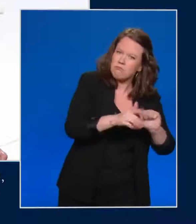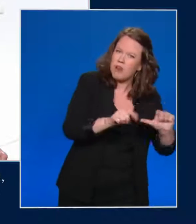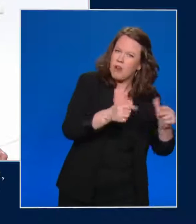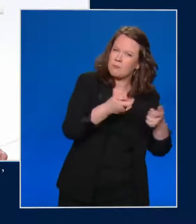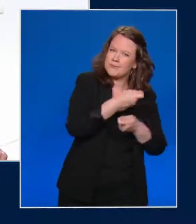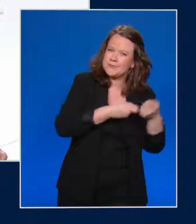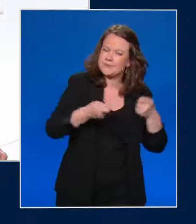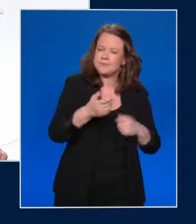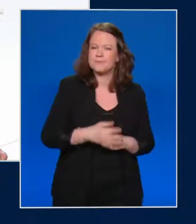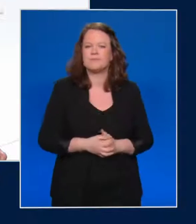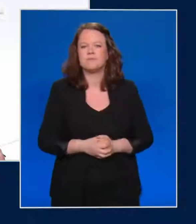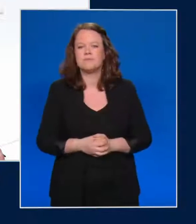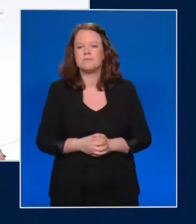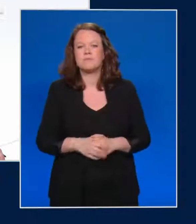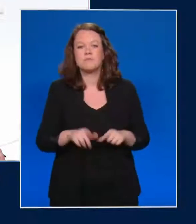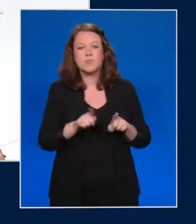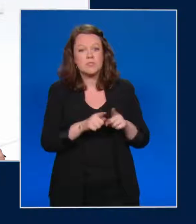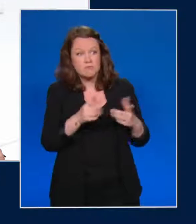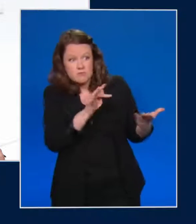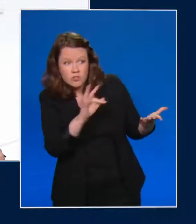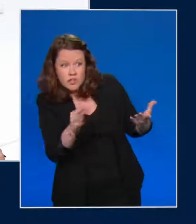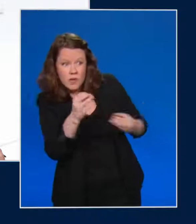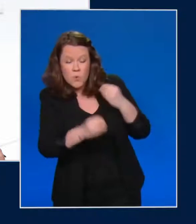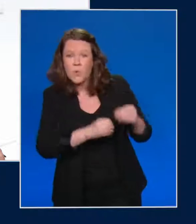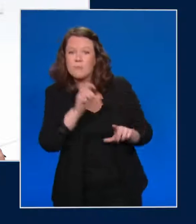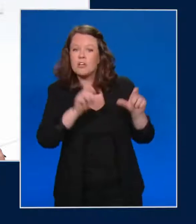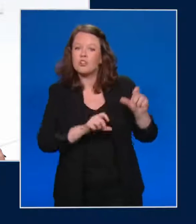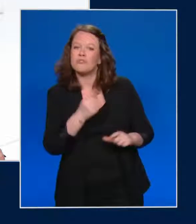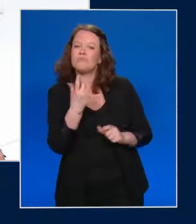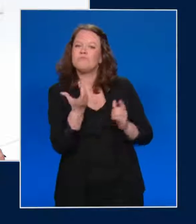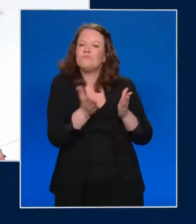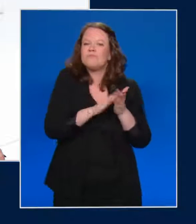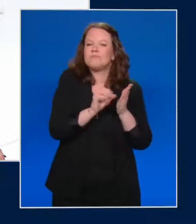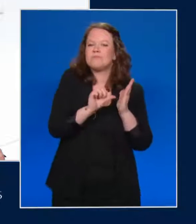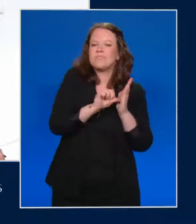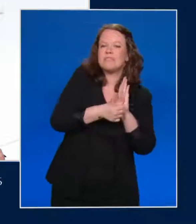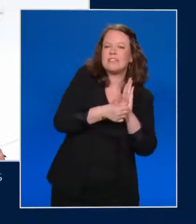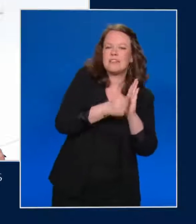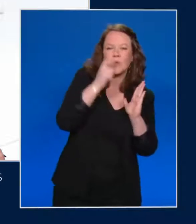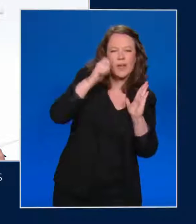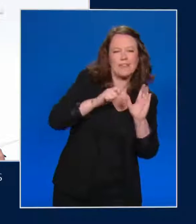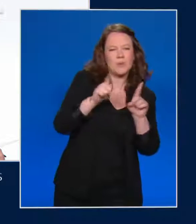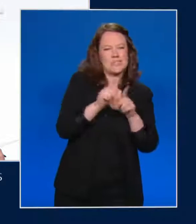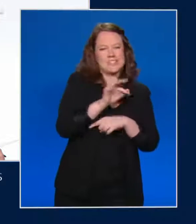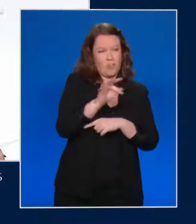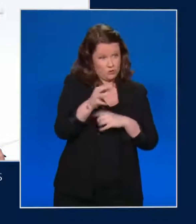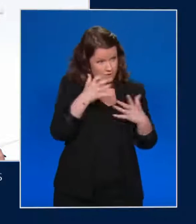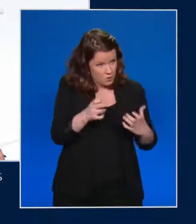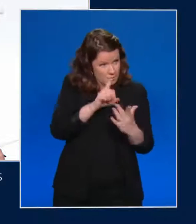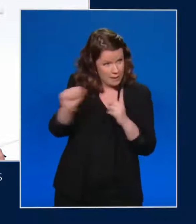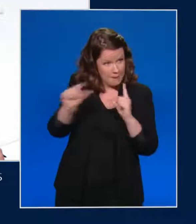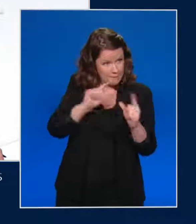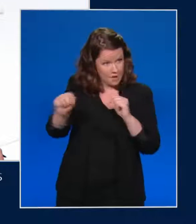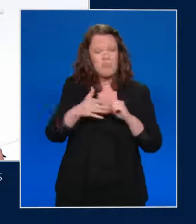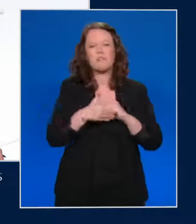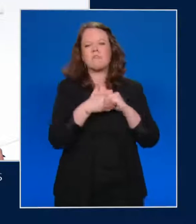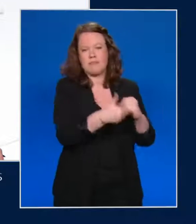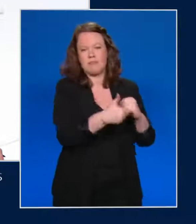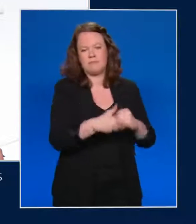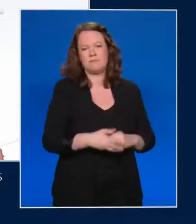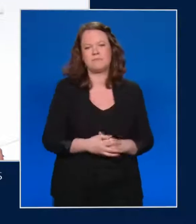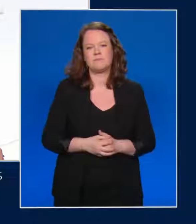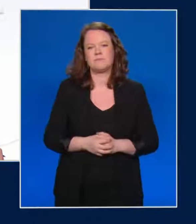tous les français ou binationaux qui le souhaitent de pouvoir quitter le pays dans les meilleurs délais et je veux ici en votre nom remercier